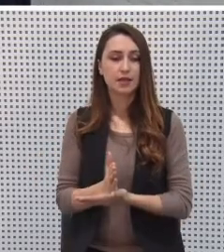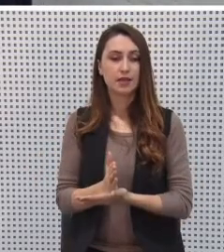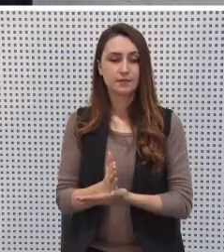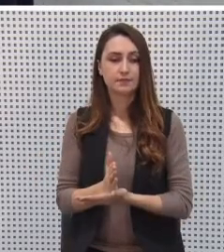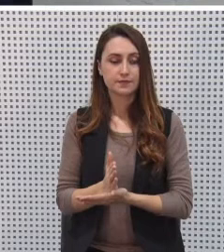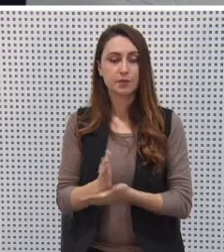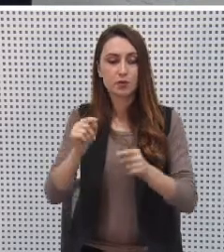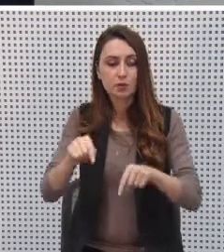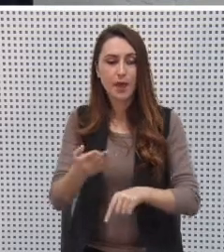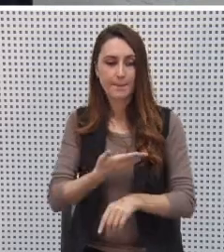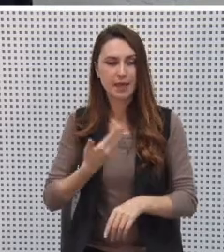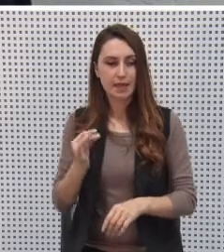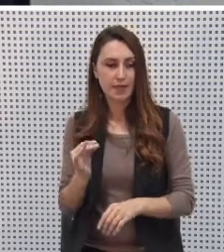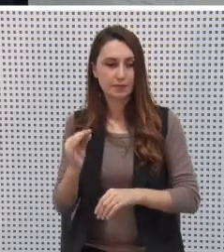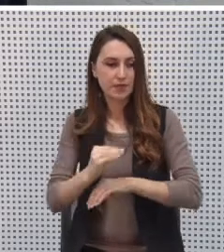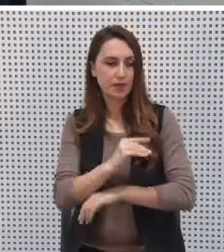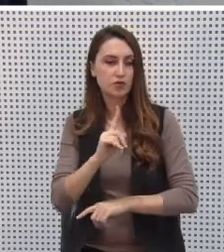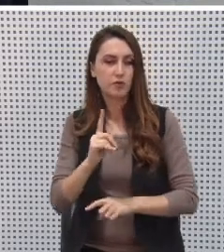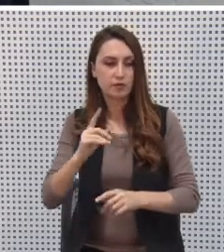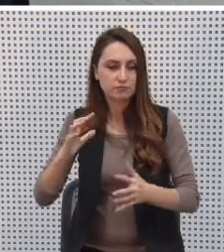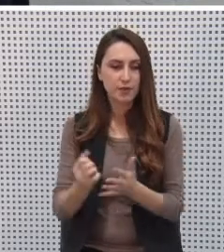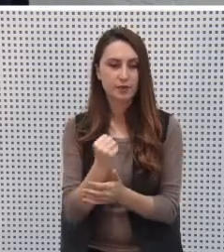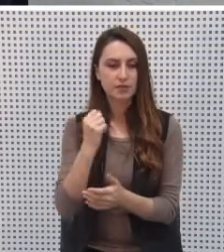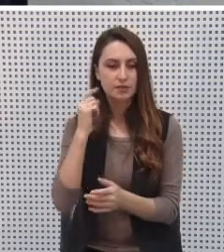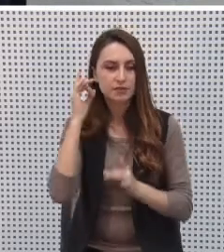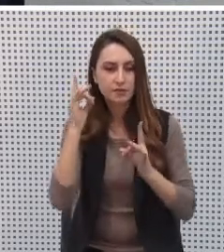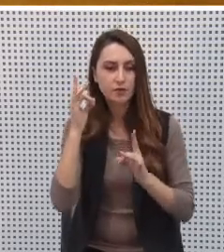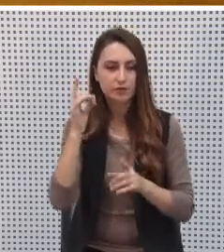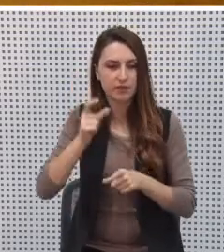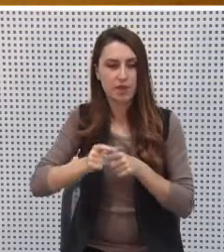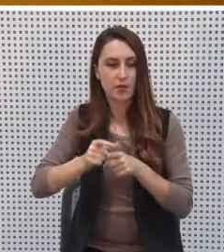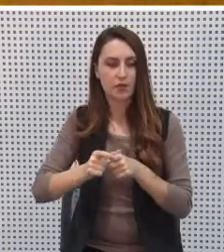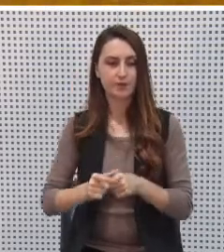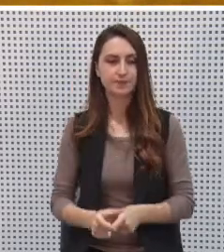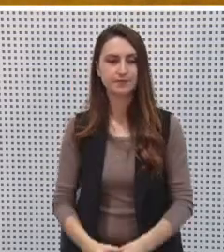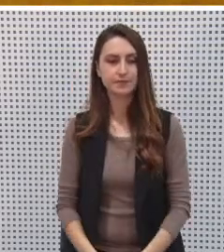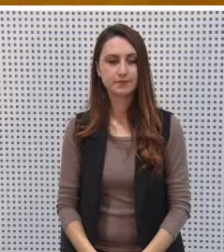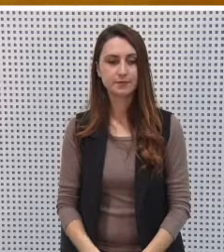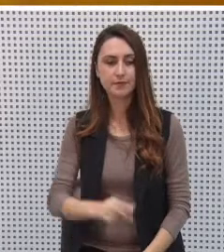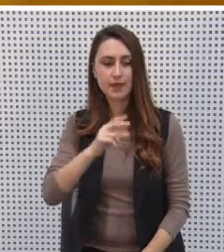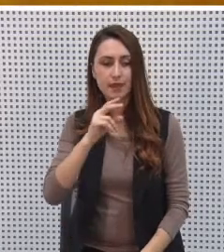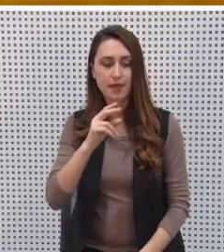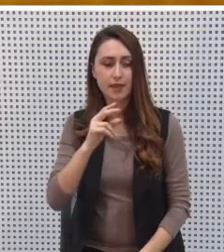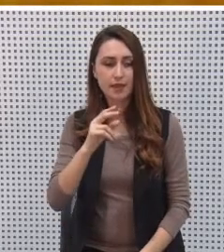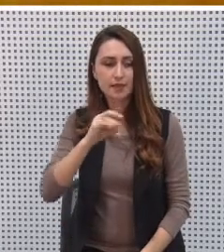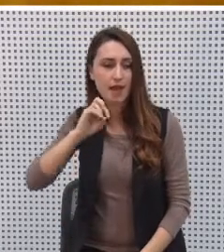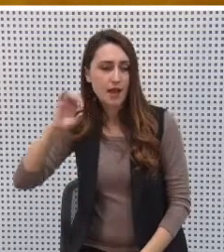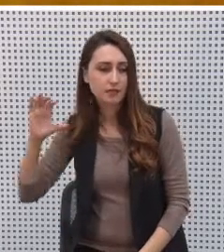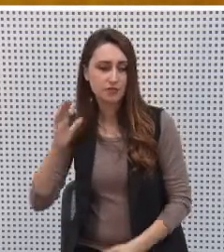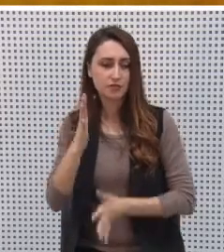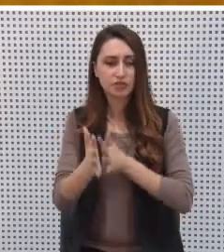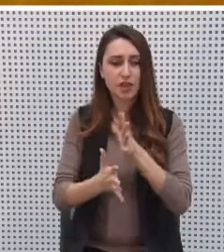и мы прикладываем, чтобы добиться звуков, слогов и слов. Тактиль, жесты, там,